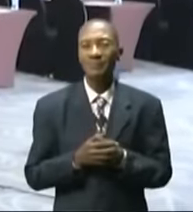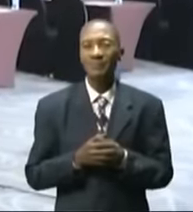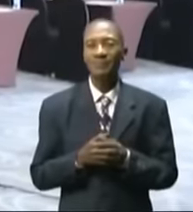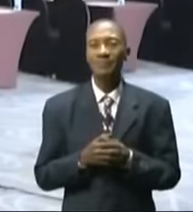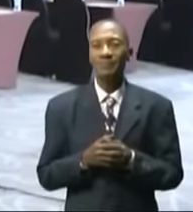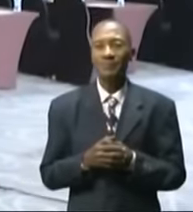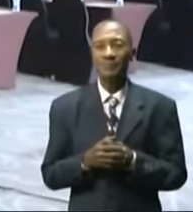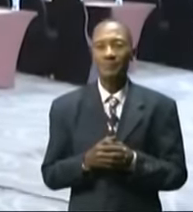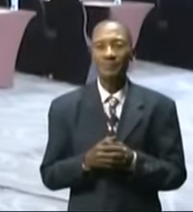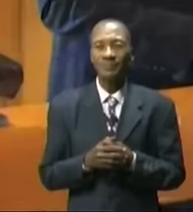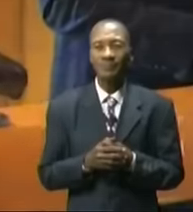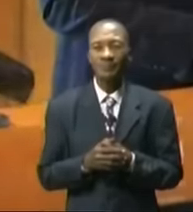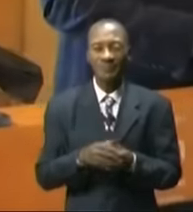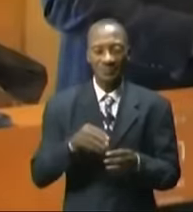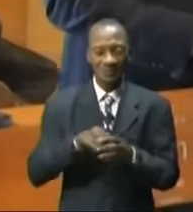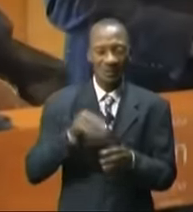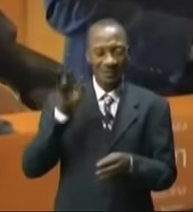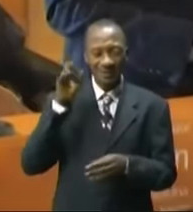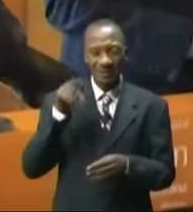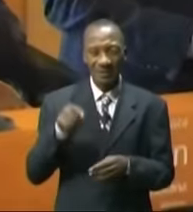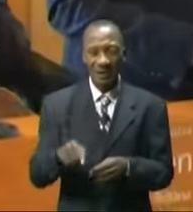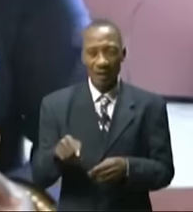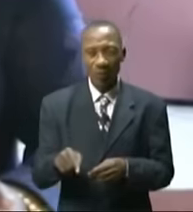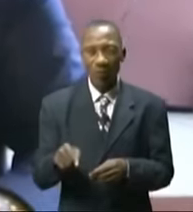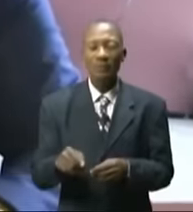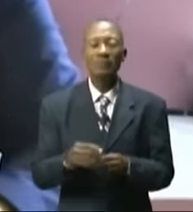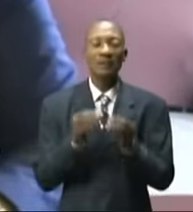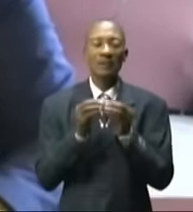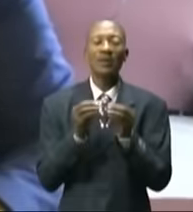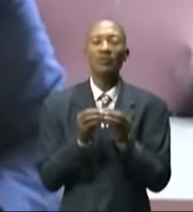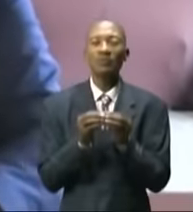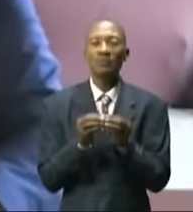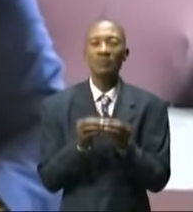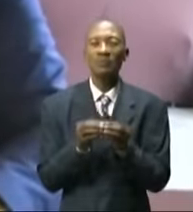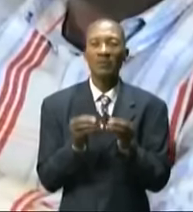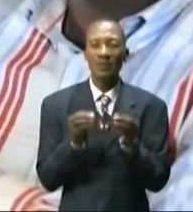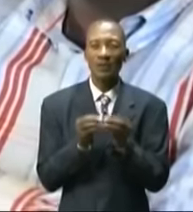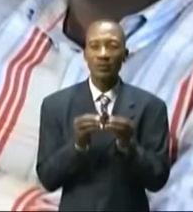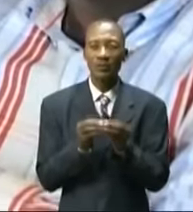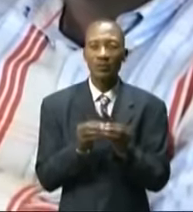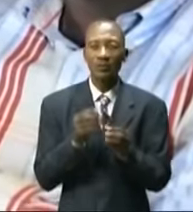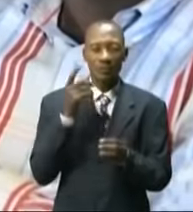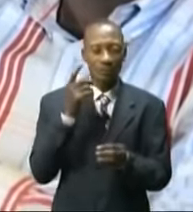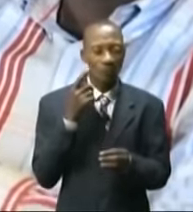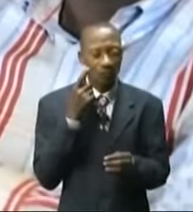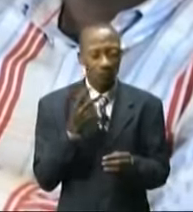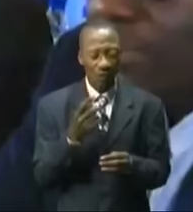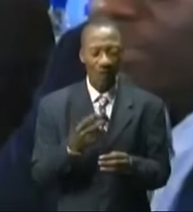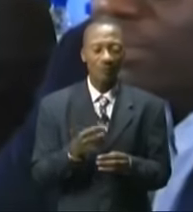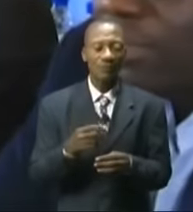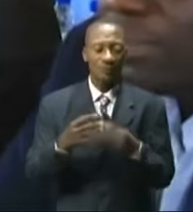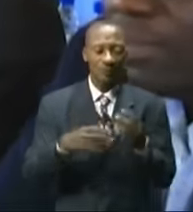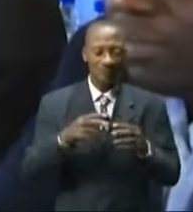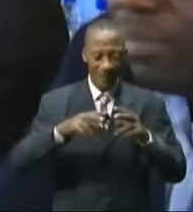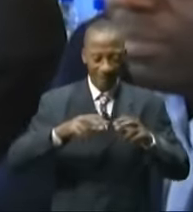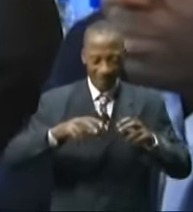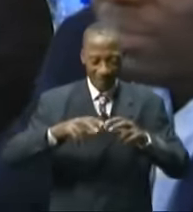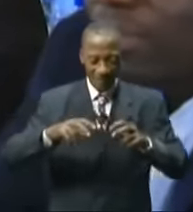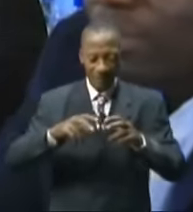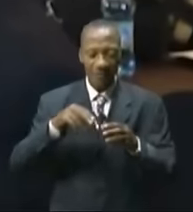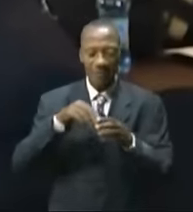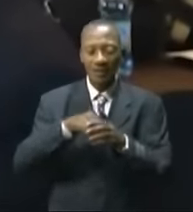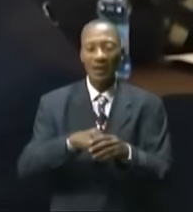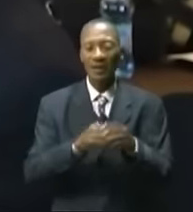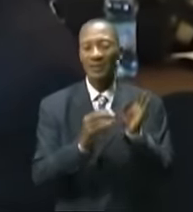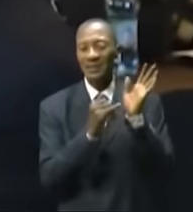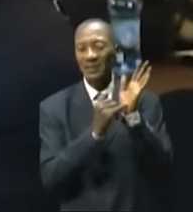L'hôtel Rotana ici à Kinshasa a servi de cadre à la réunion de dissémination des résultats des deux enquêtes menées dans 6 provinces de la République